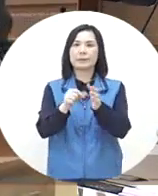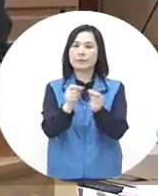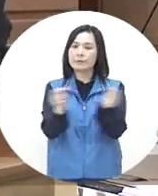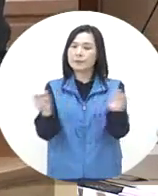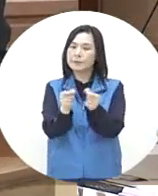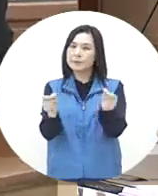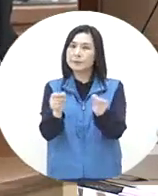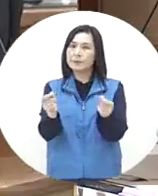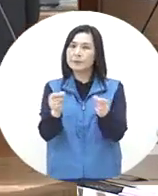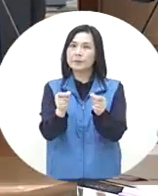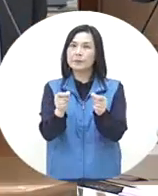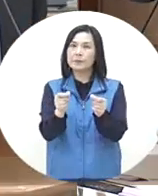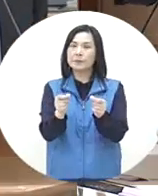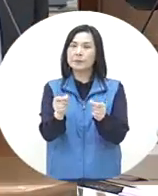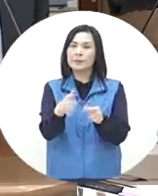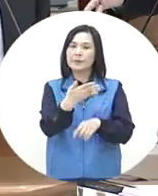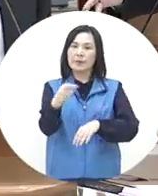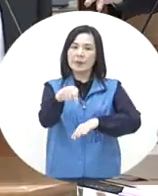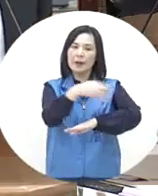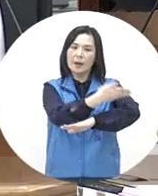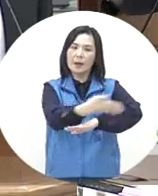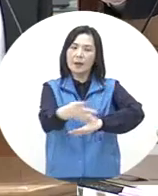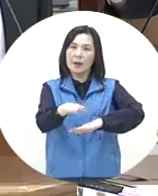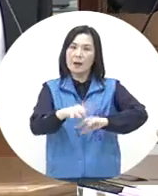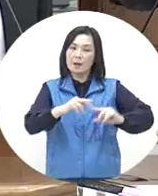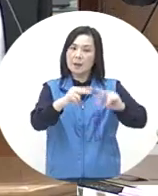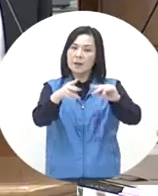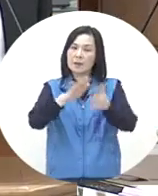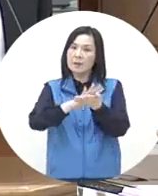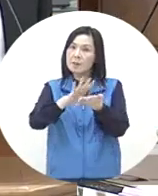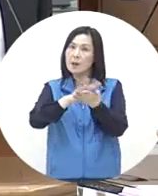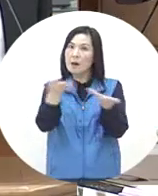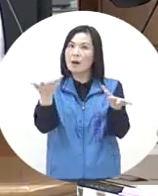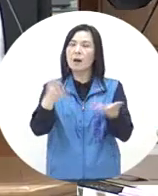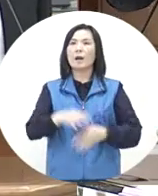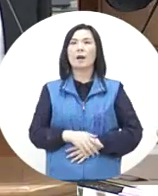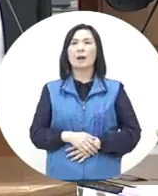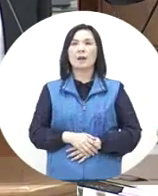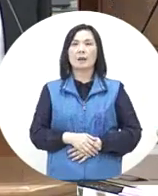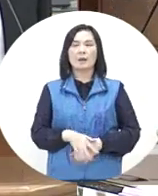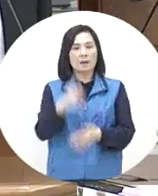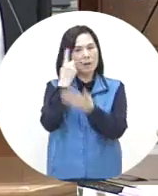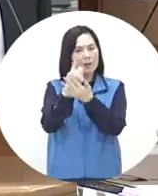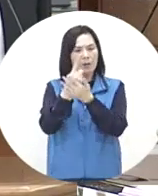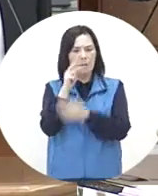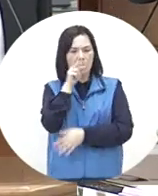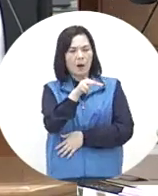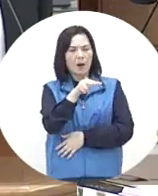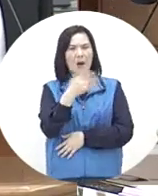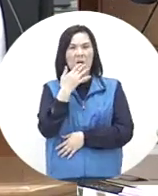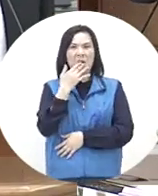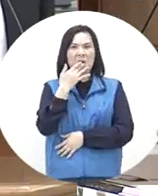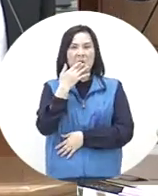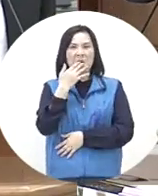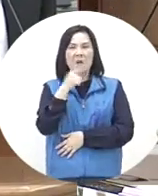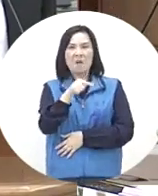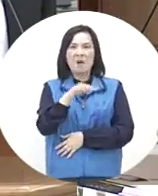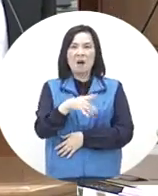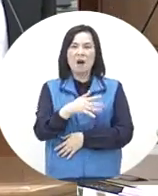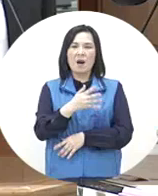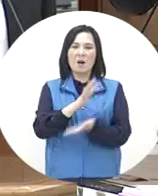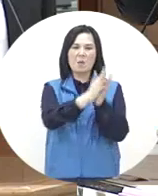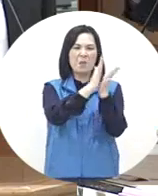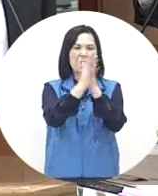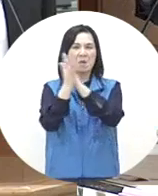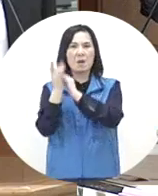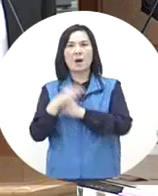吼、哦，让他至少有最基本的改善，不要再让他们看到嘿，大刚吼去看嘿小一粒病呢，嘿，在